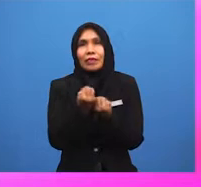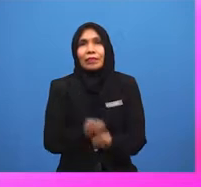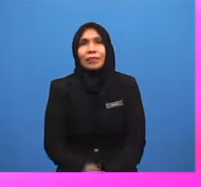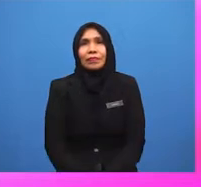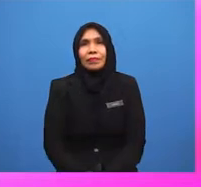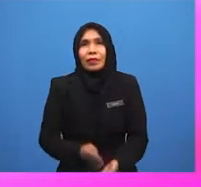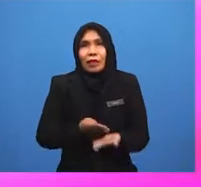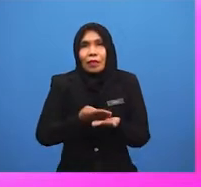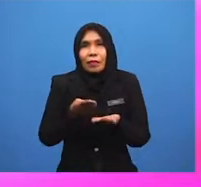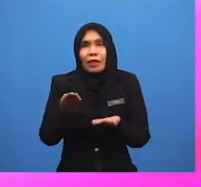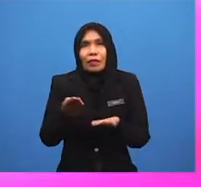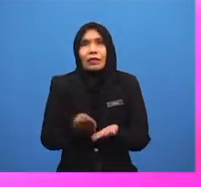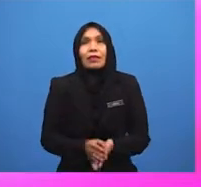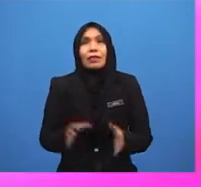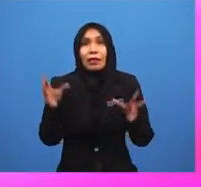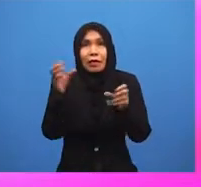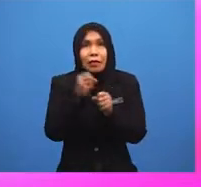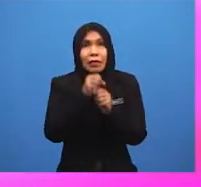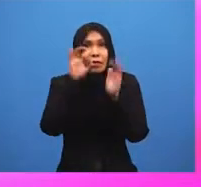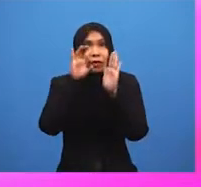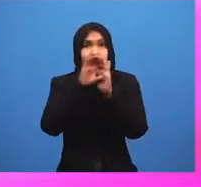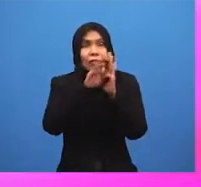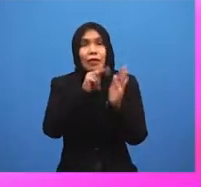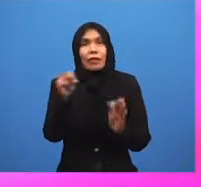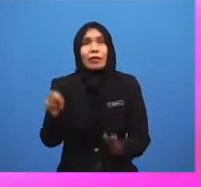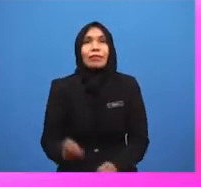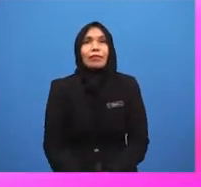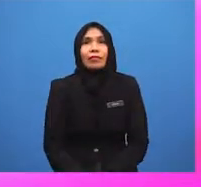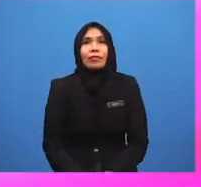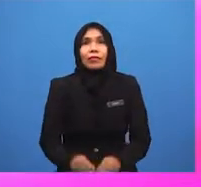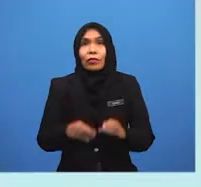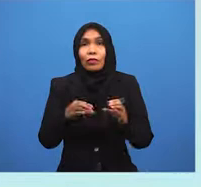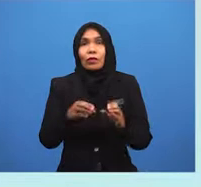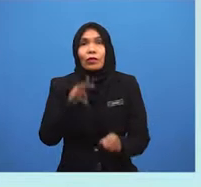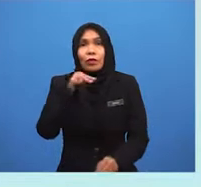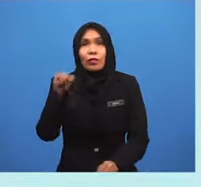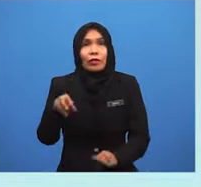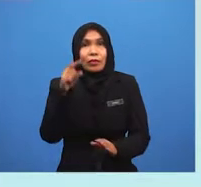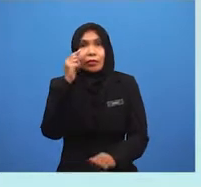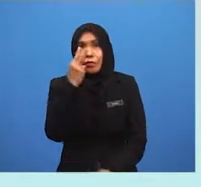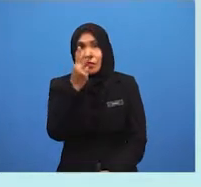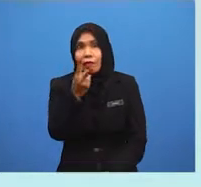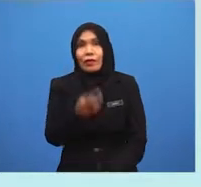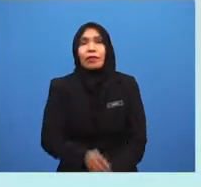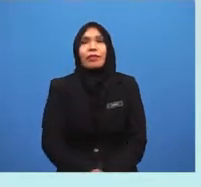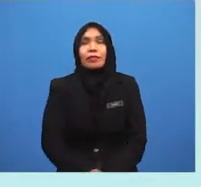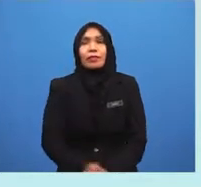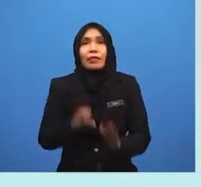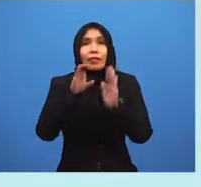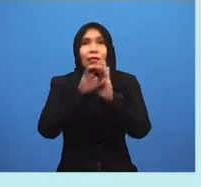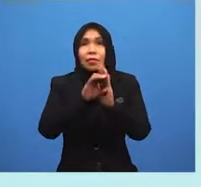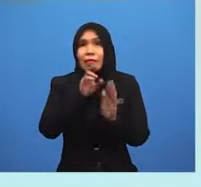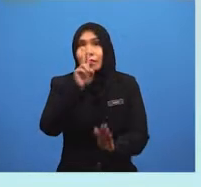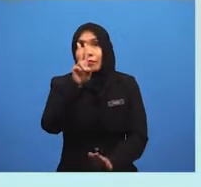Bagi mendapat gambaran yang jelas, cuba murid-murid perhatikan gambar kedua yang